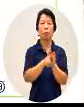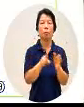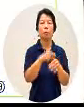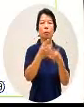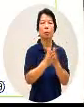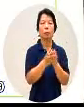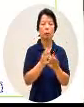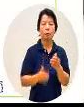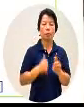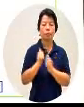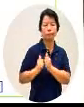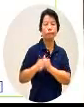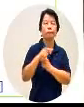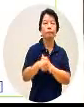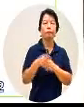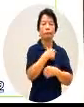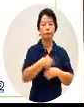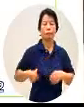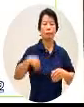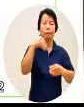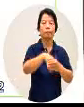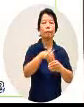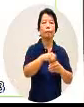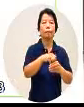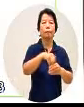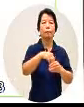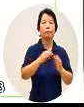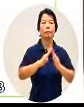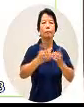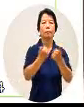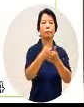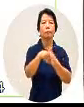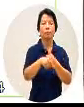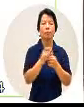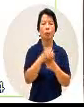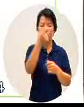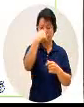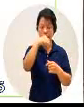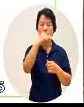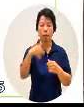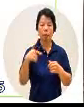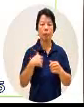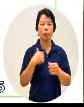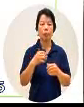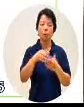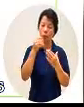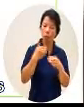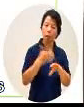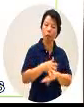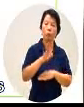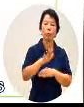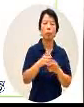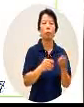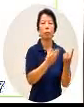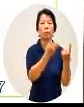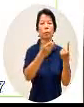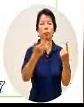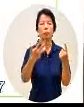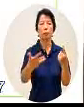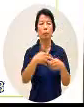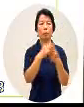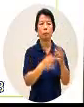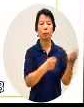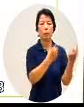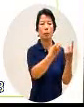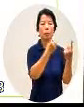選台南市議員後來我曾經在這裡奉三選過議員是在1998年然後